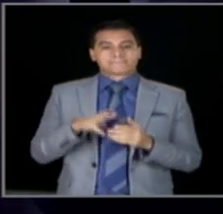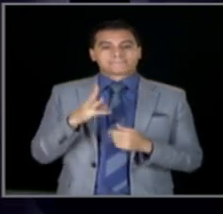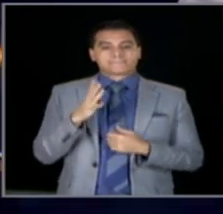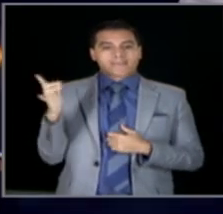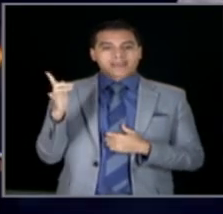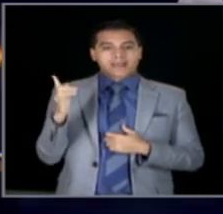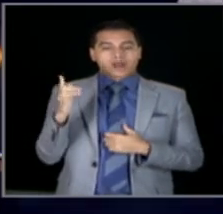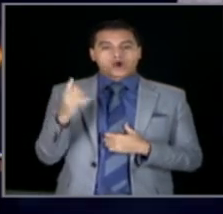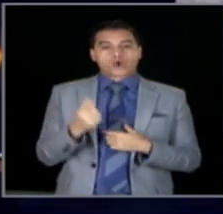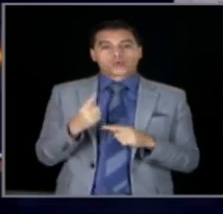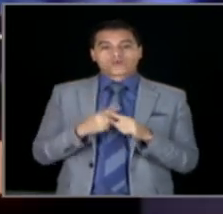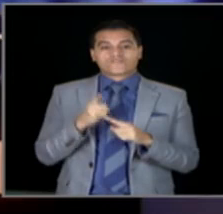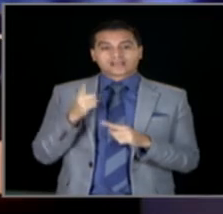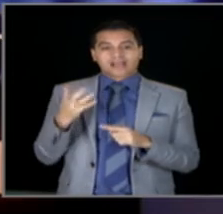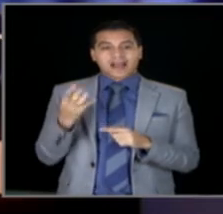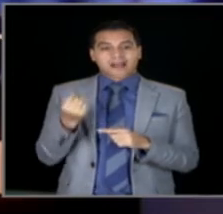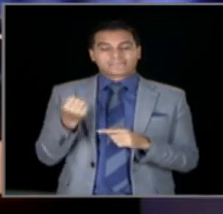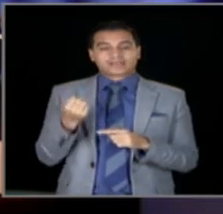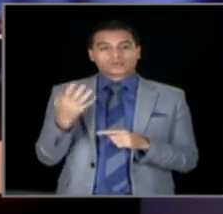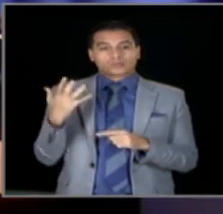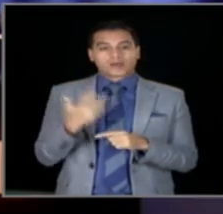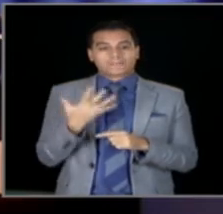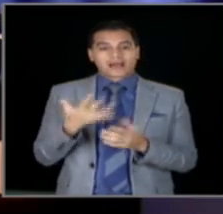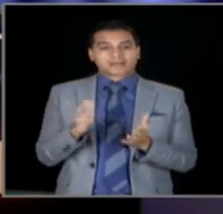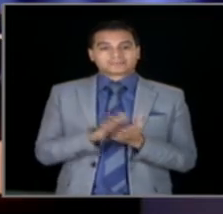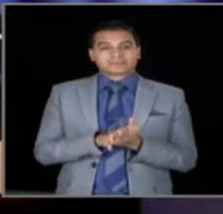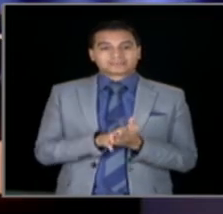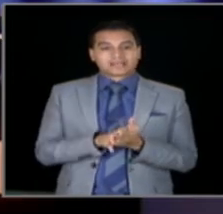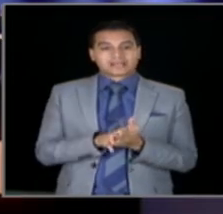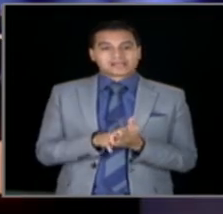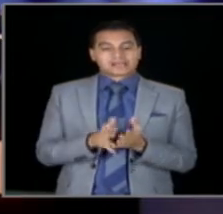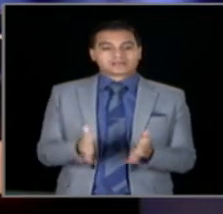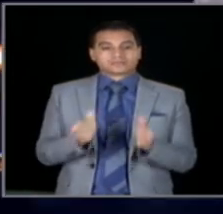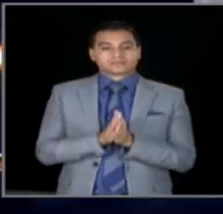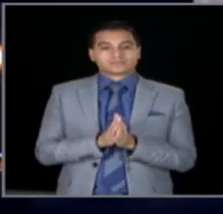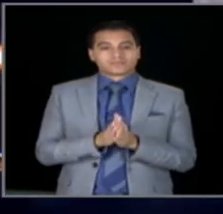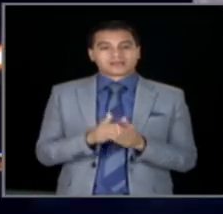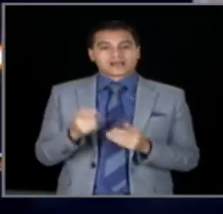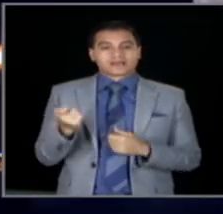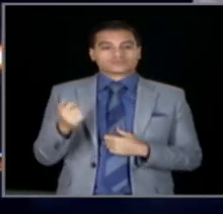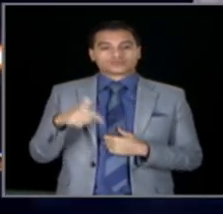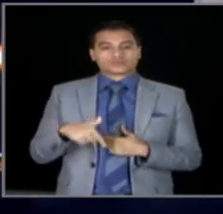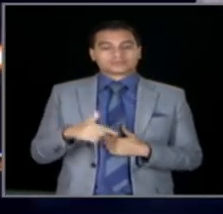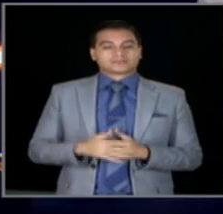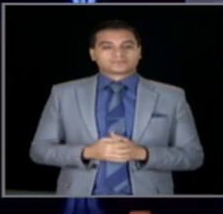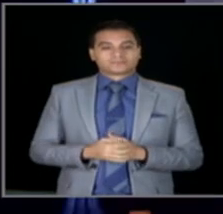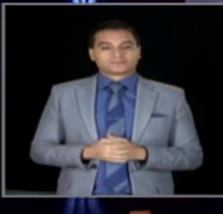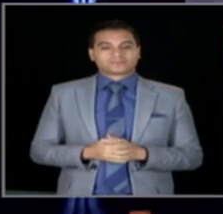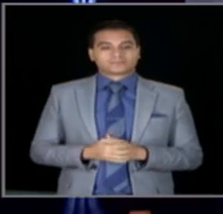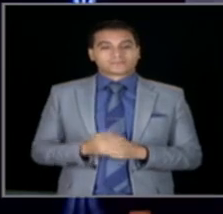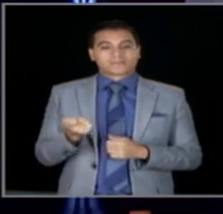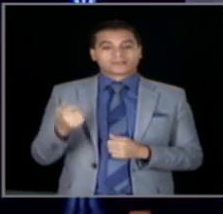سفراء كنتوا كام يا محمود؟ كنا 40. 40. وكم إجابة صح؟ 5. بقيتوا؟ 65.